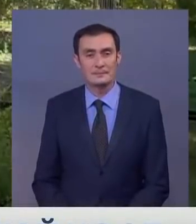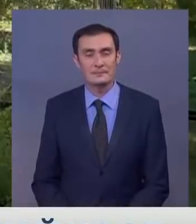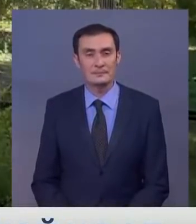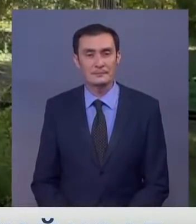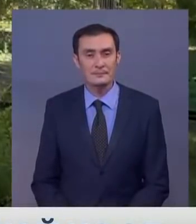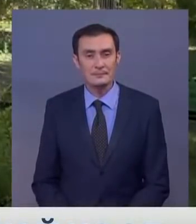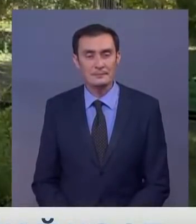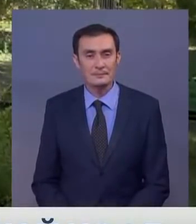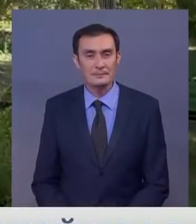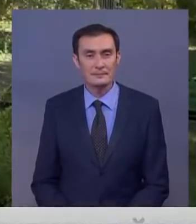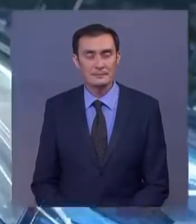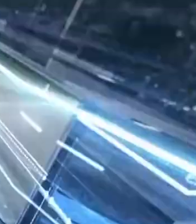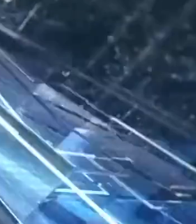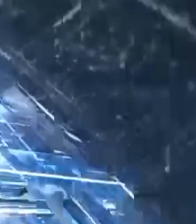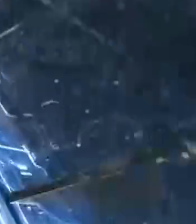Хабар-24.